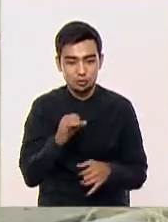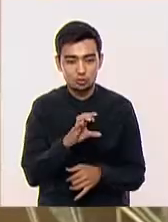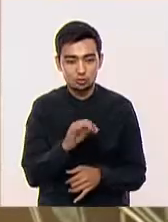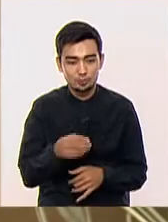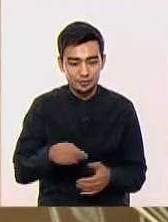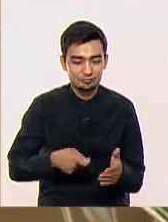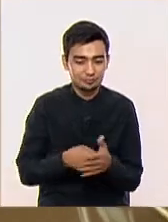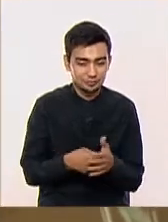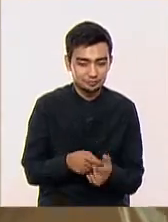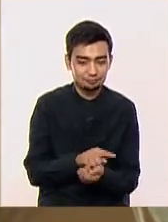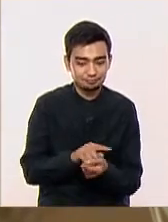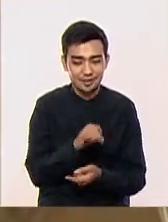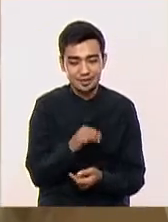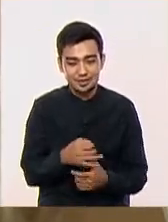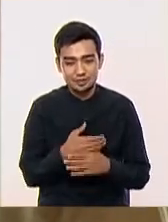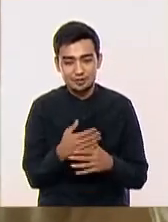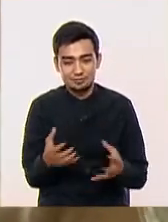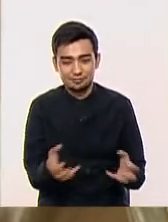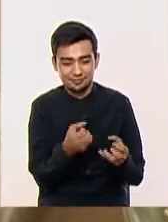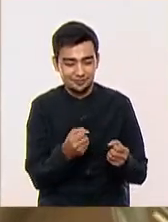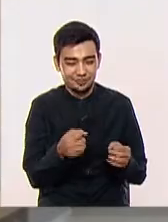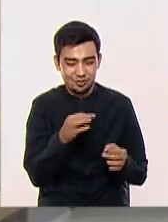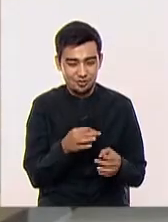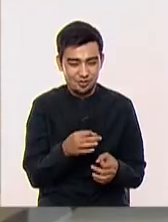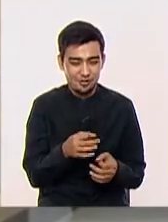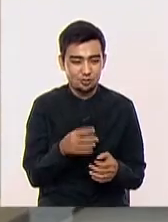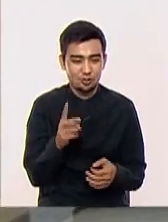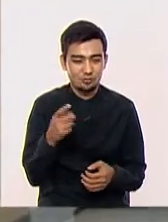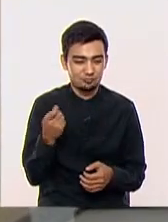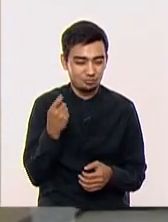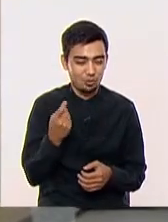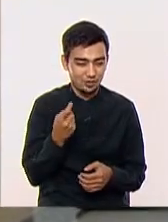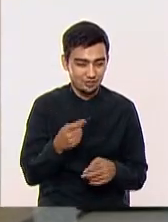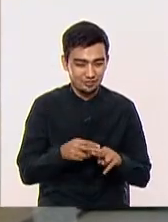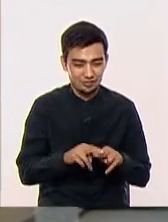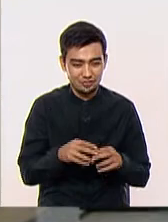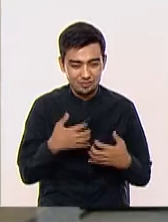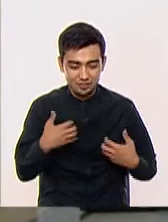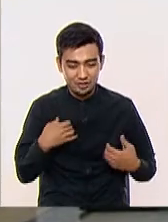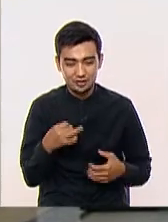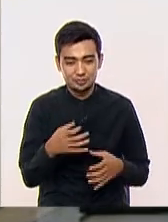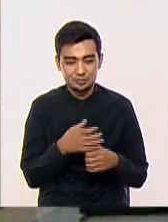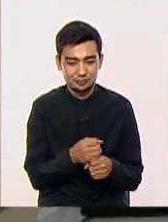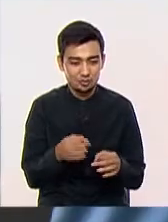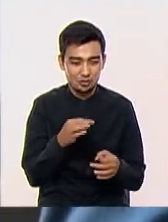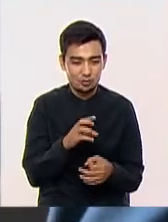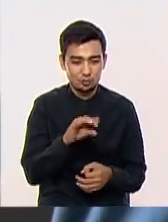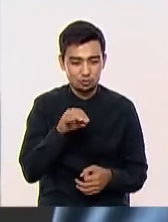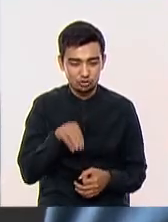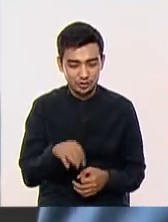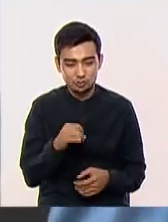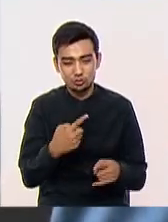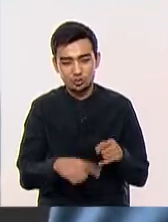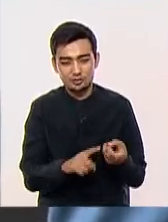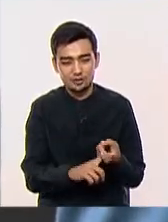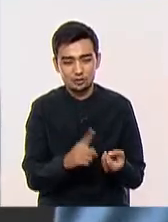переработки кормов и оказание поддержки животноводству, считает глава управления. Уменьшение объема местного бюджета коснулось и других отраслей. Так,